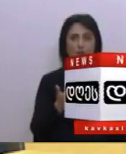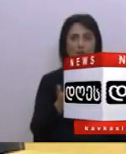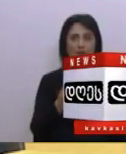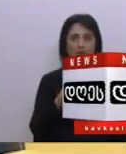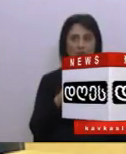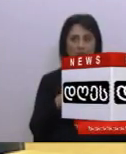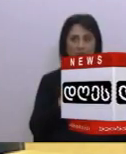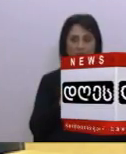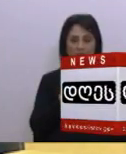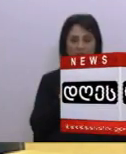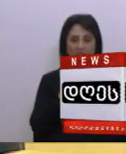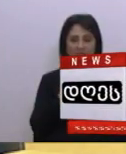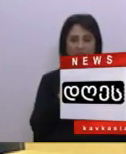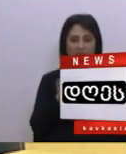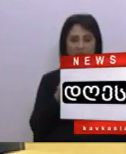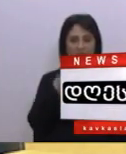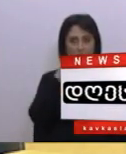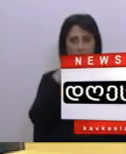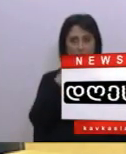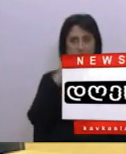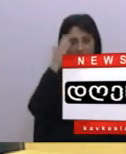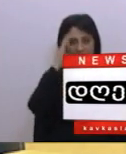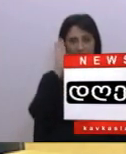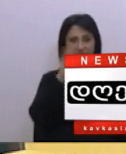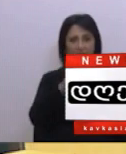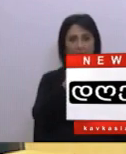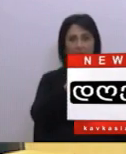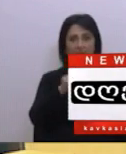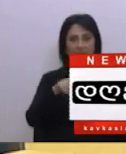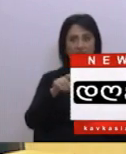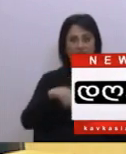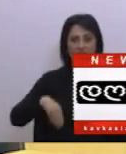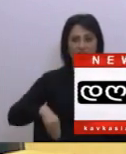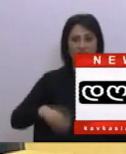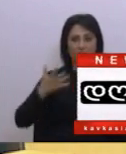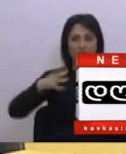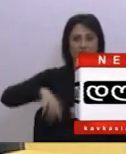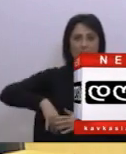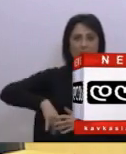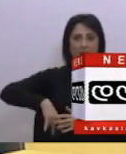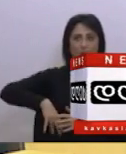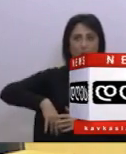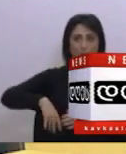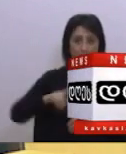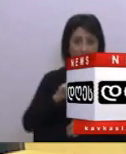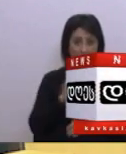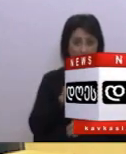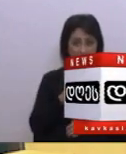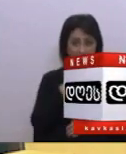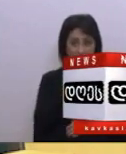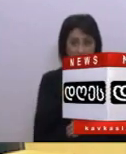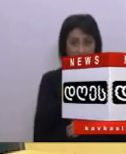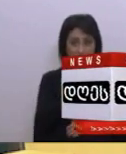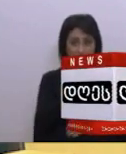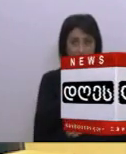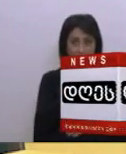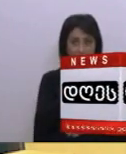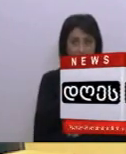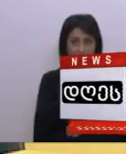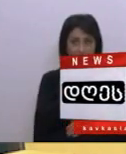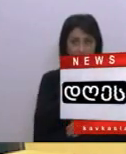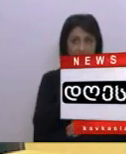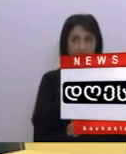ziceți? Khazaradze rom utkvams gushin tavi daanebit adamianebis jibebshi khelis patursso mamuka khazaradze amos